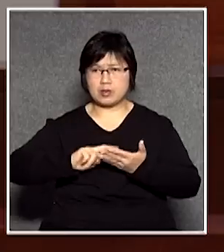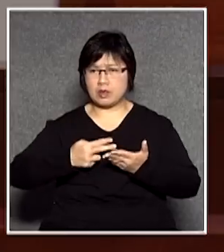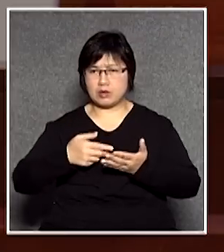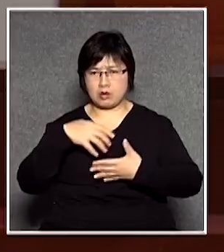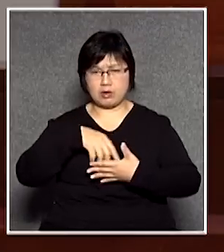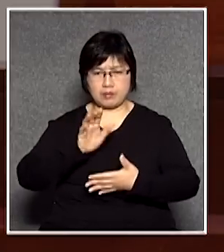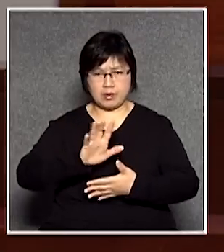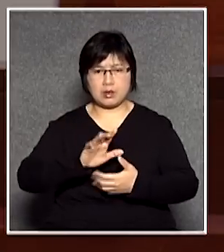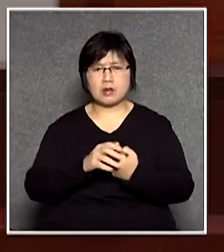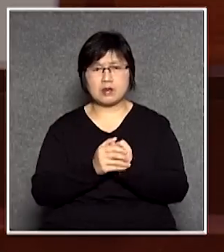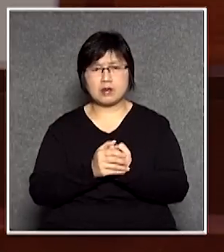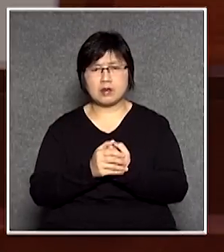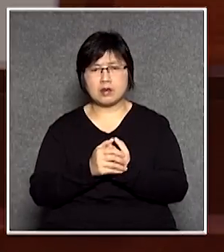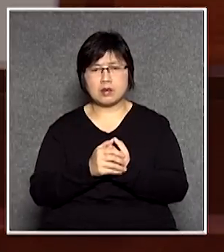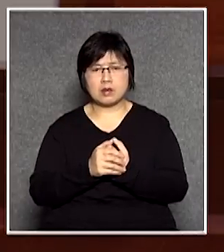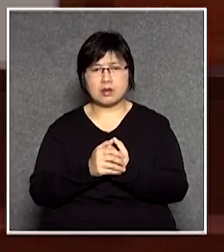就是